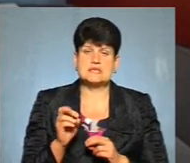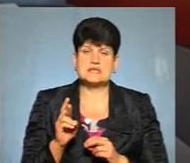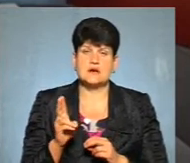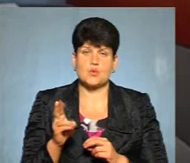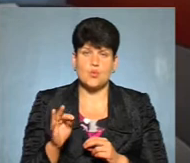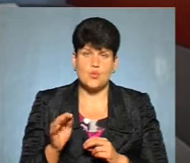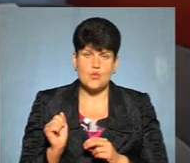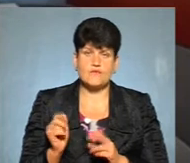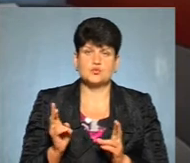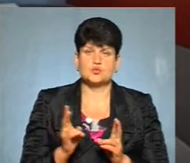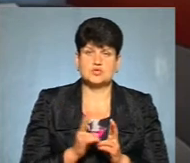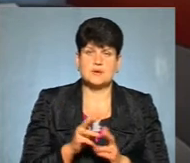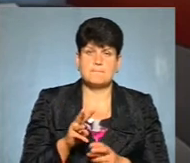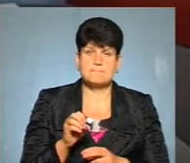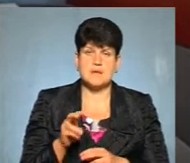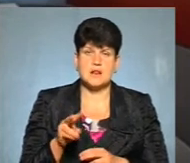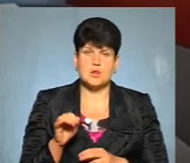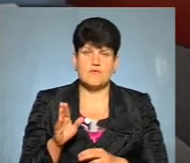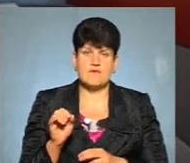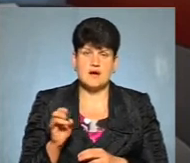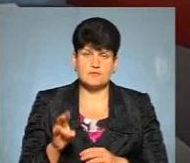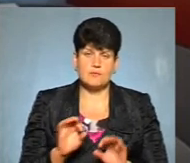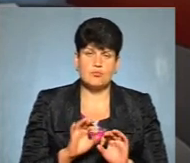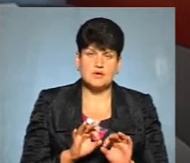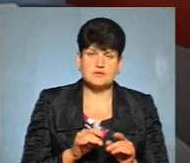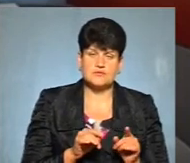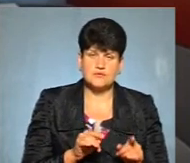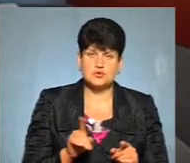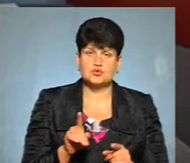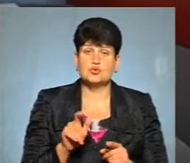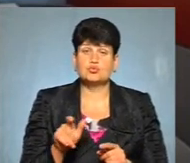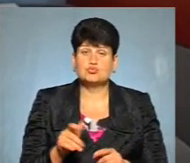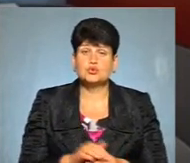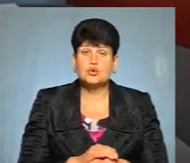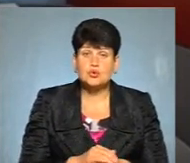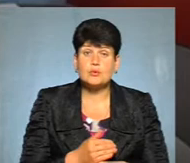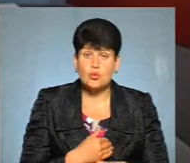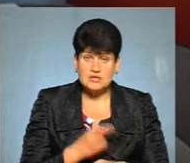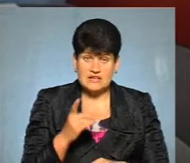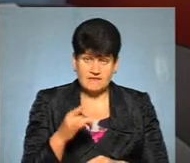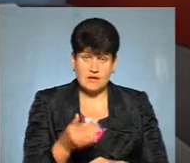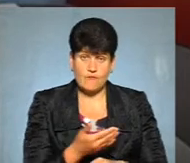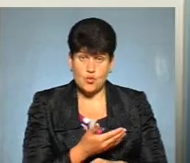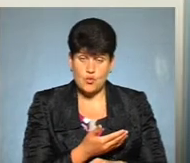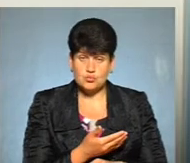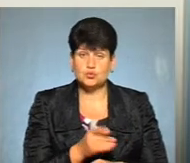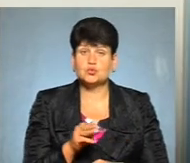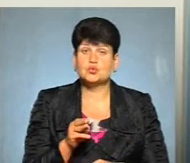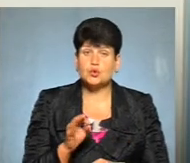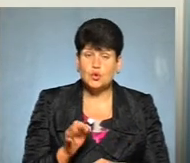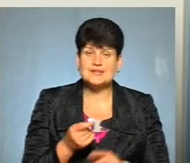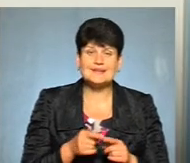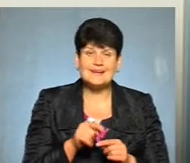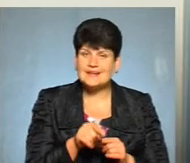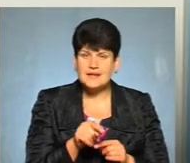зустрічався з Миловановим. Пояснюємо їм, що люди добрі, якщо ви хочете в Європу, то такими